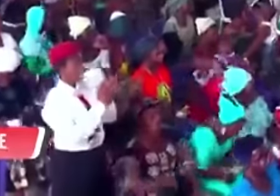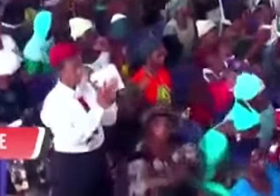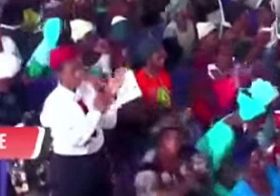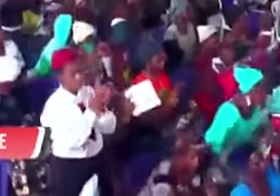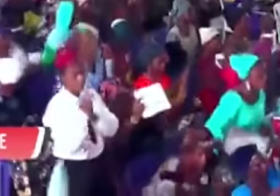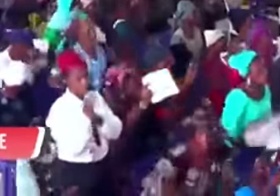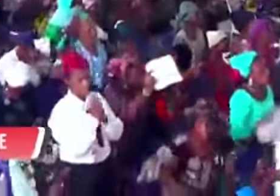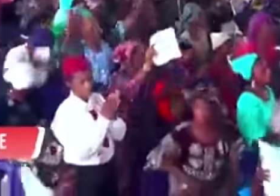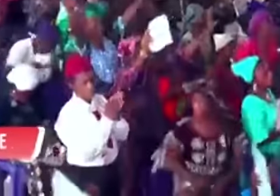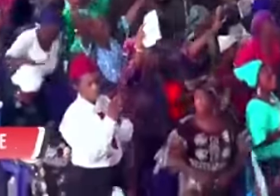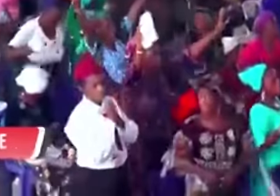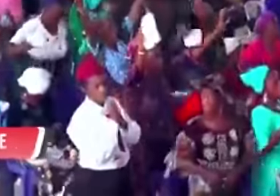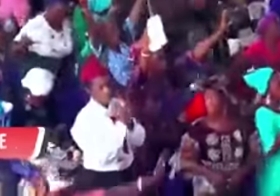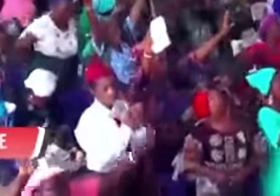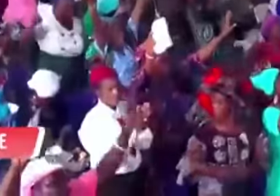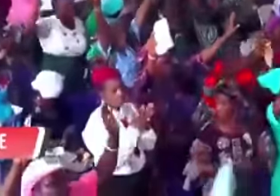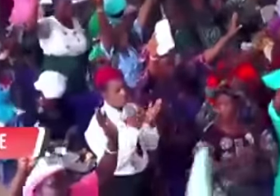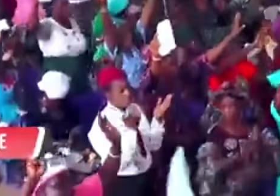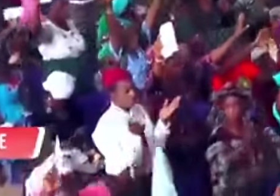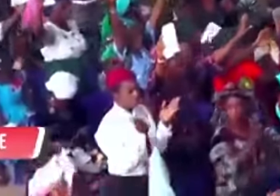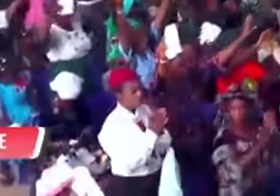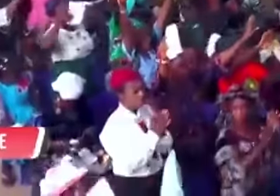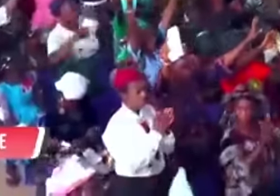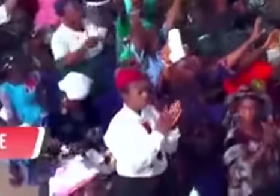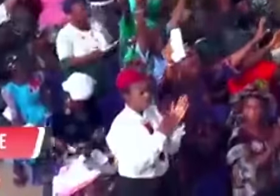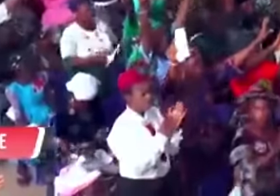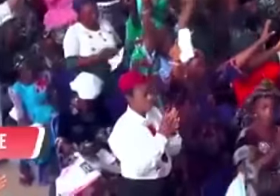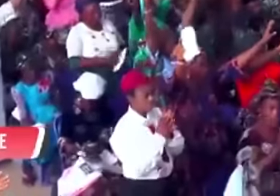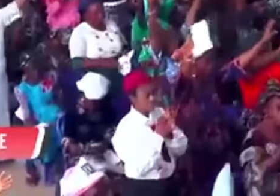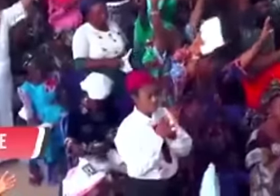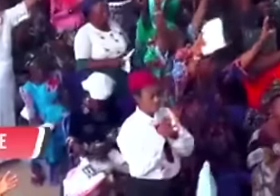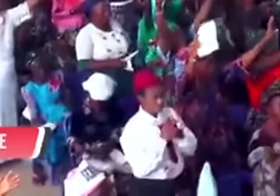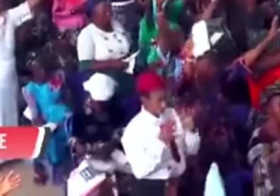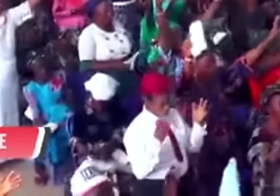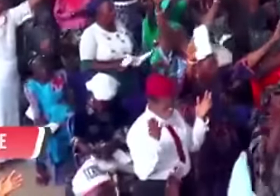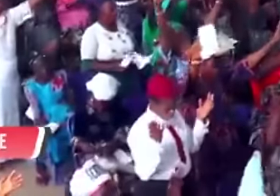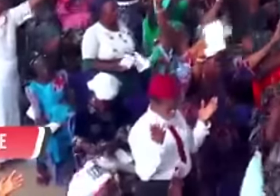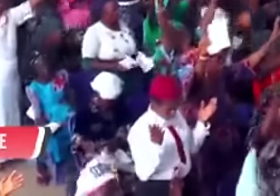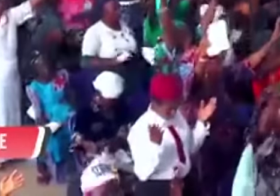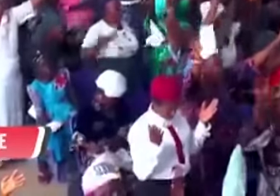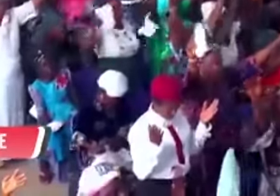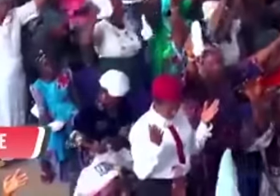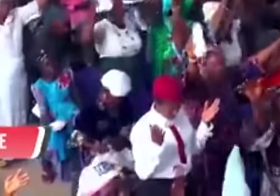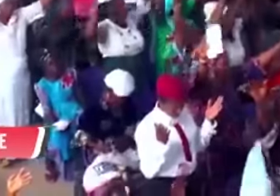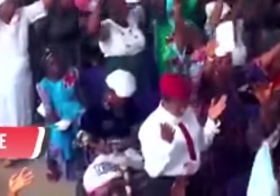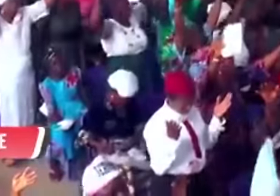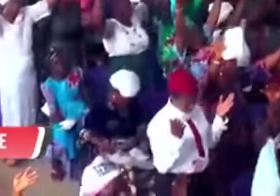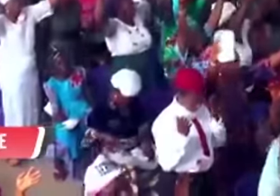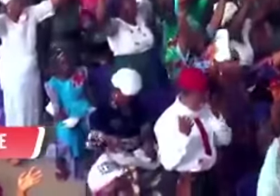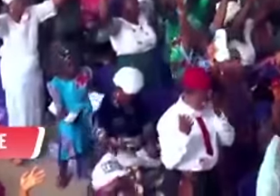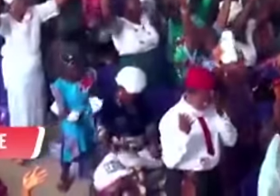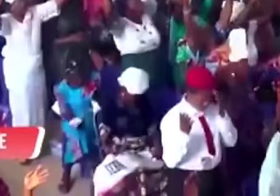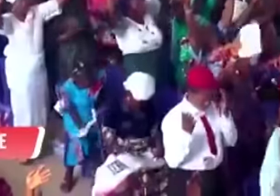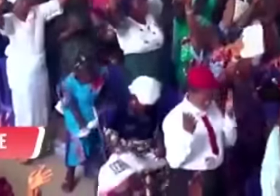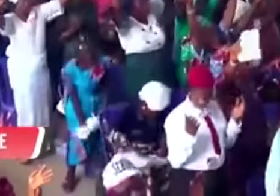name of Jesus. Ogun to se ko ni gberi mo. The person that's come down with that. Ta lo fatin be lara re. Any arrow in your body. Mo pa so.